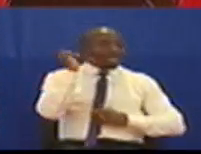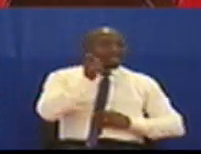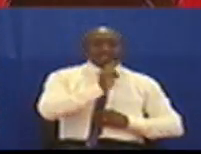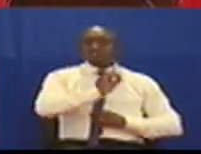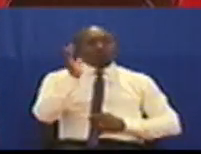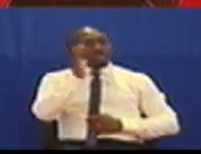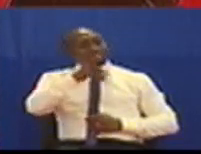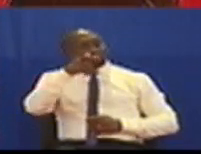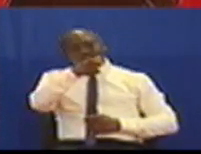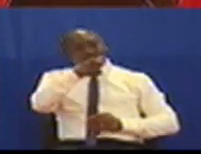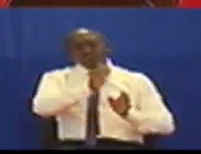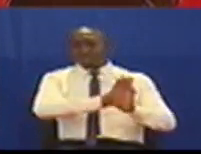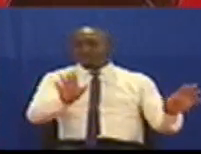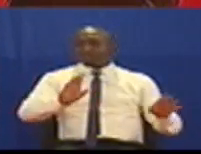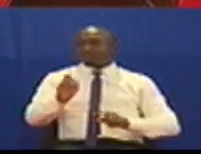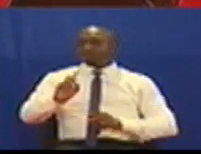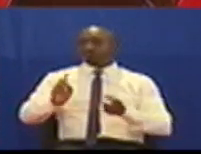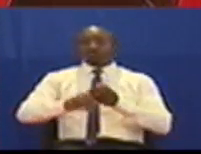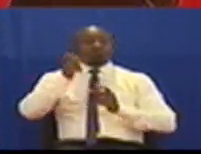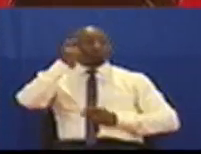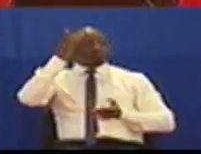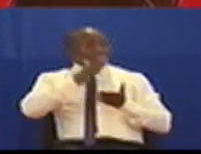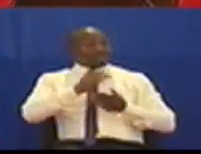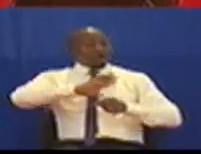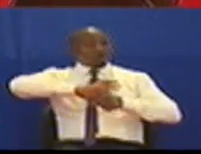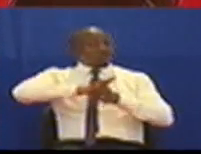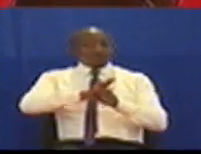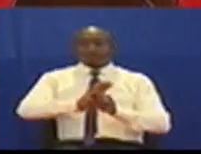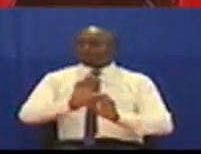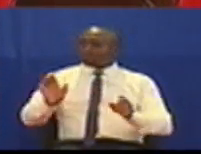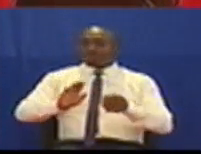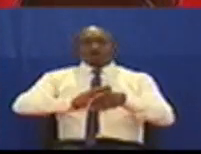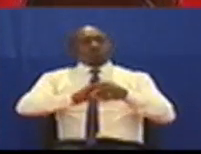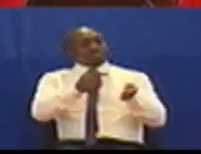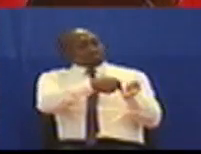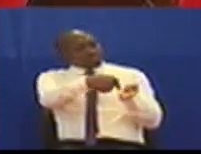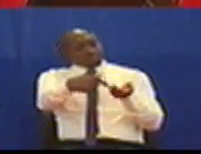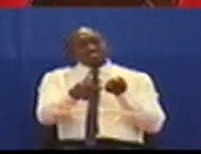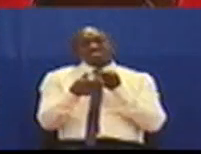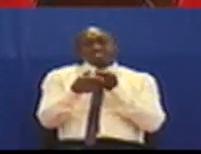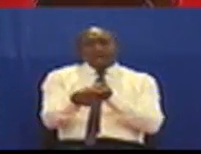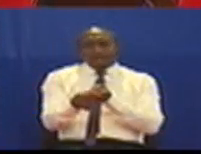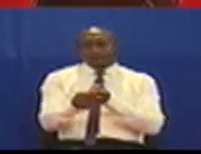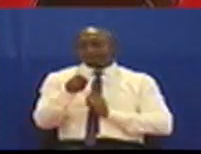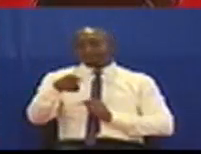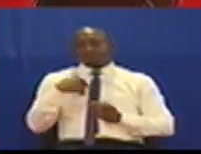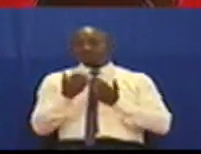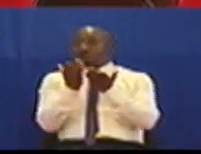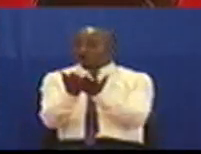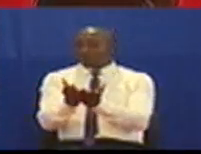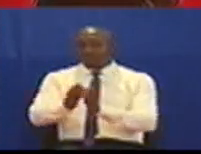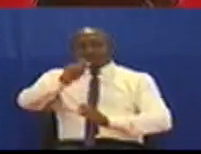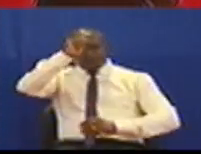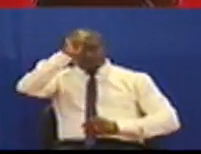kwa kipimo hichi tu kimoja wakaweza kugundua kwamba huyu mtu anaumwa corona, wanapima damu. Kwa tulikuwa tunaomba sana mheshimiwa waziri